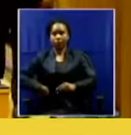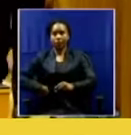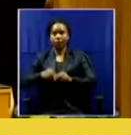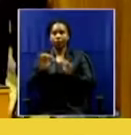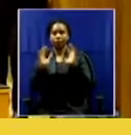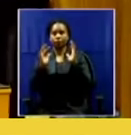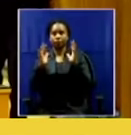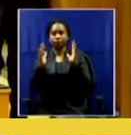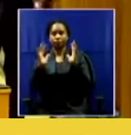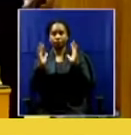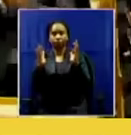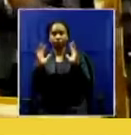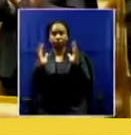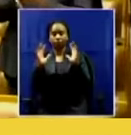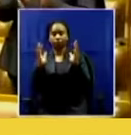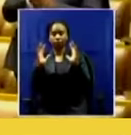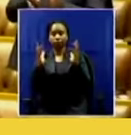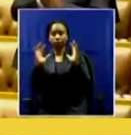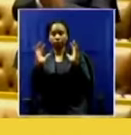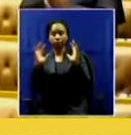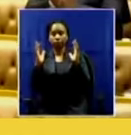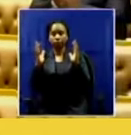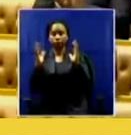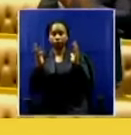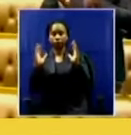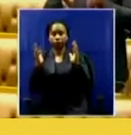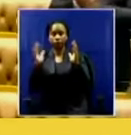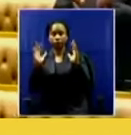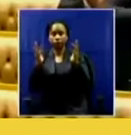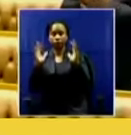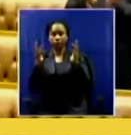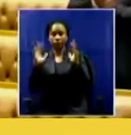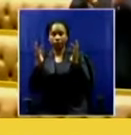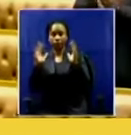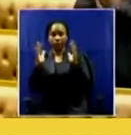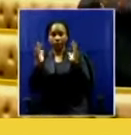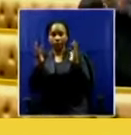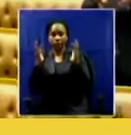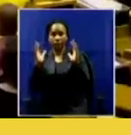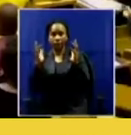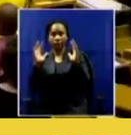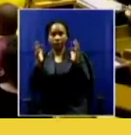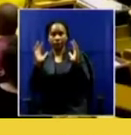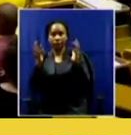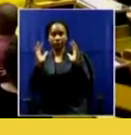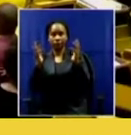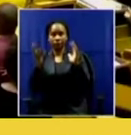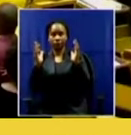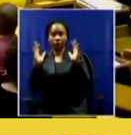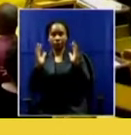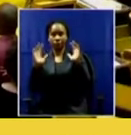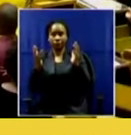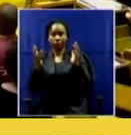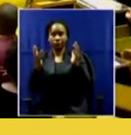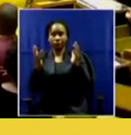En Afrique du Sud, le président Cyril Ramaphosa encourage la population à soutenir les efforts de son gouvernement pour lutter contre la pandémie